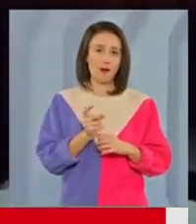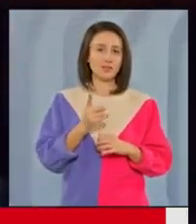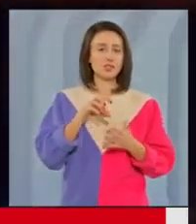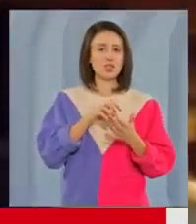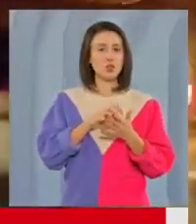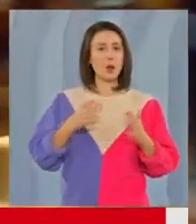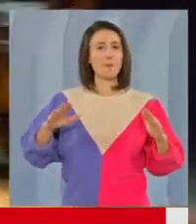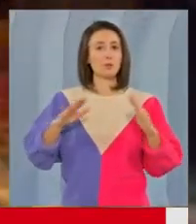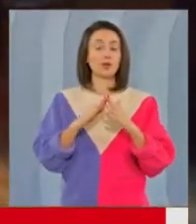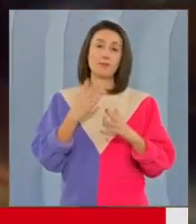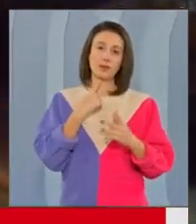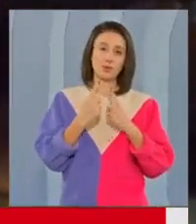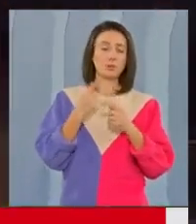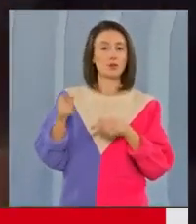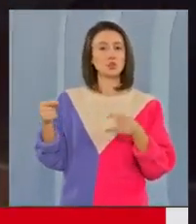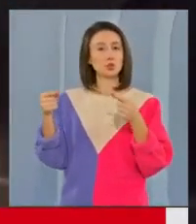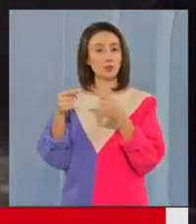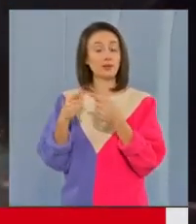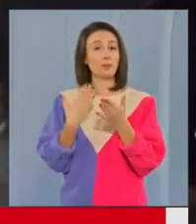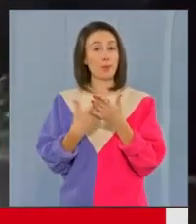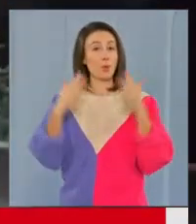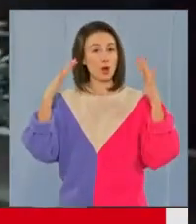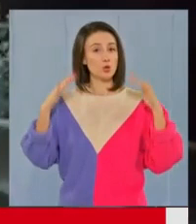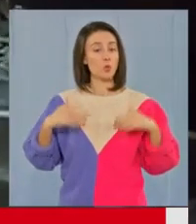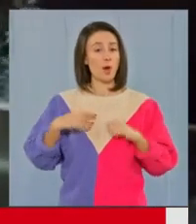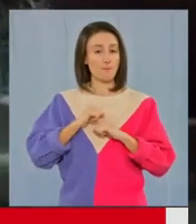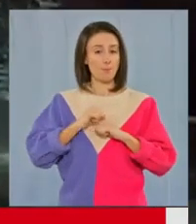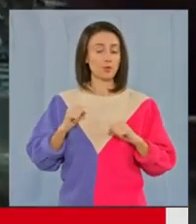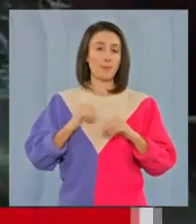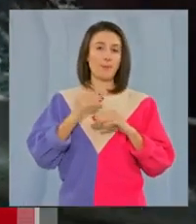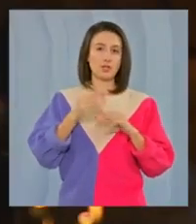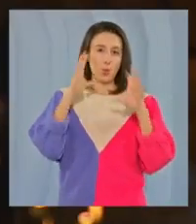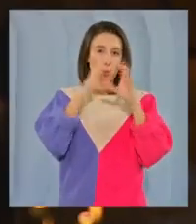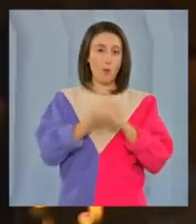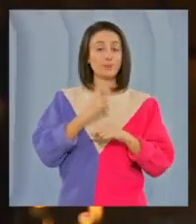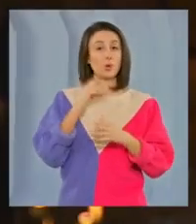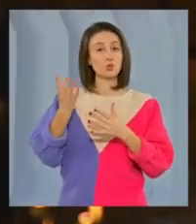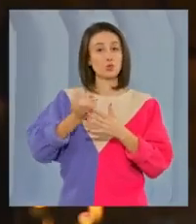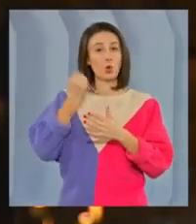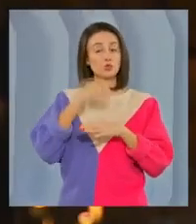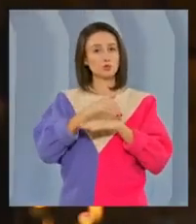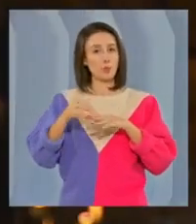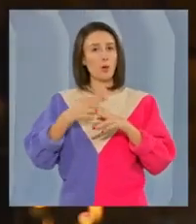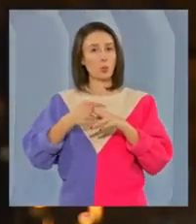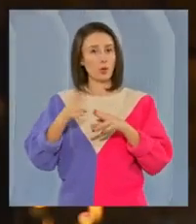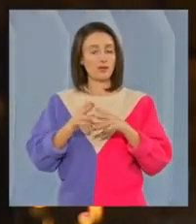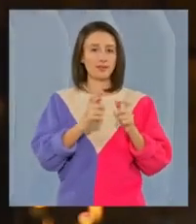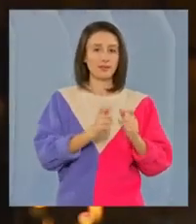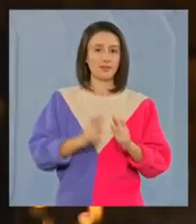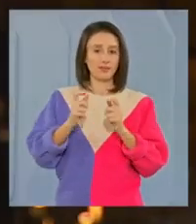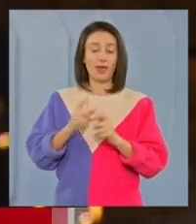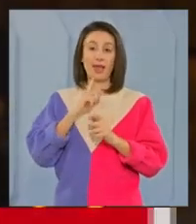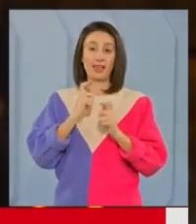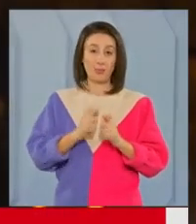zona Munteniei. Vom mai discuta despre acest subiect pentru că ninsorile abundente de peste noapte au scos drumarii pe teren, echipele au lucrat la